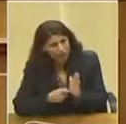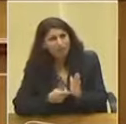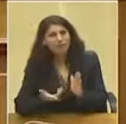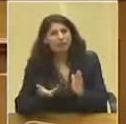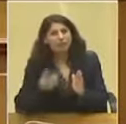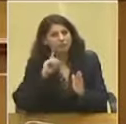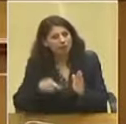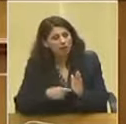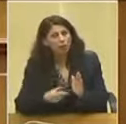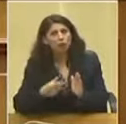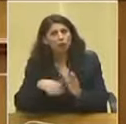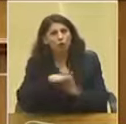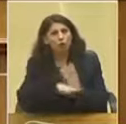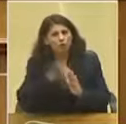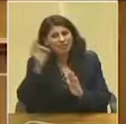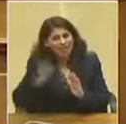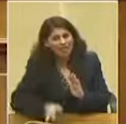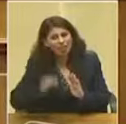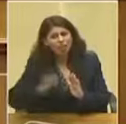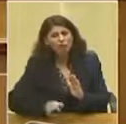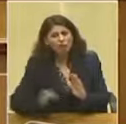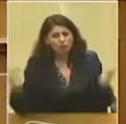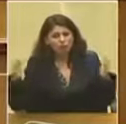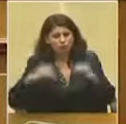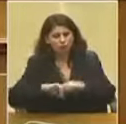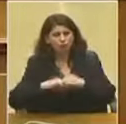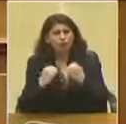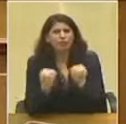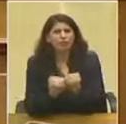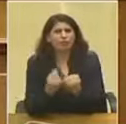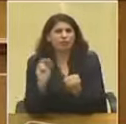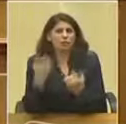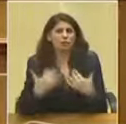τον κανονισμό σε κάθε συνεδρία της Βουλής. Κύριε Πρόεδρε,